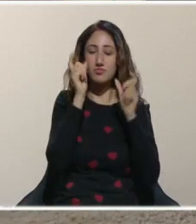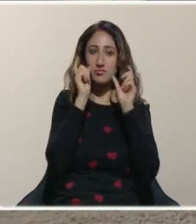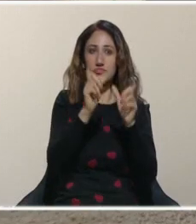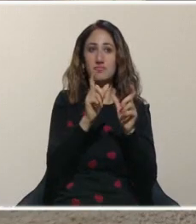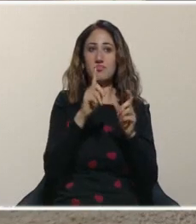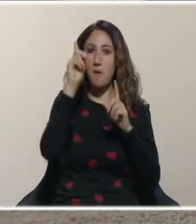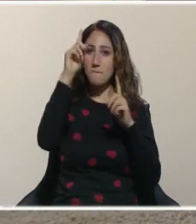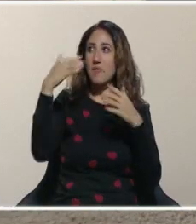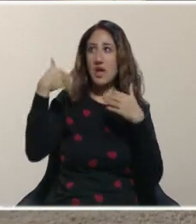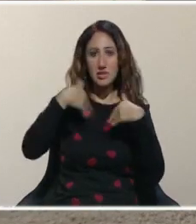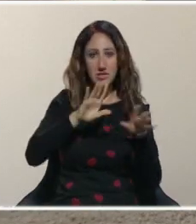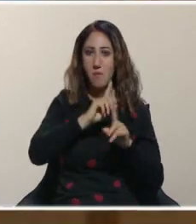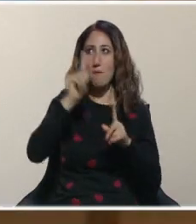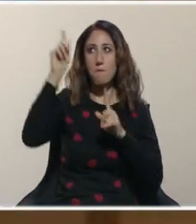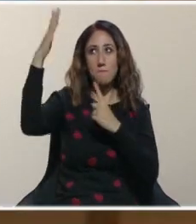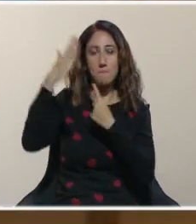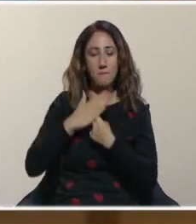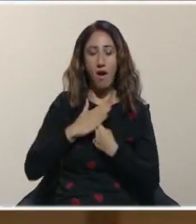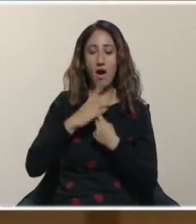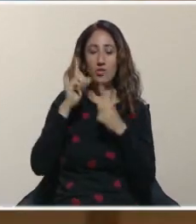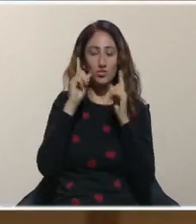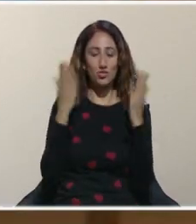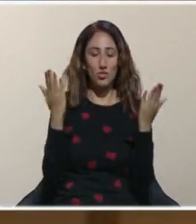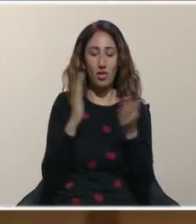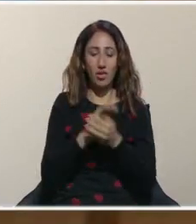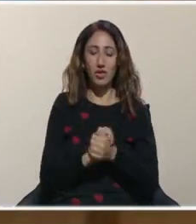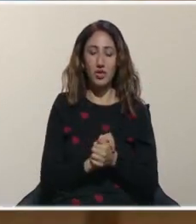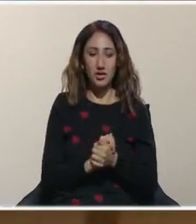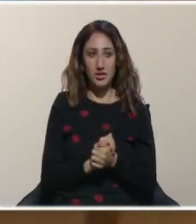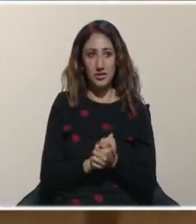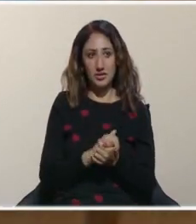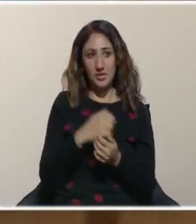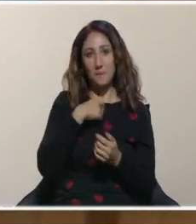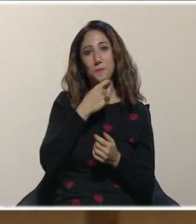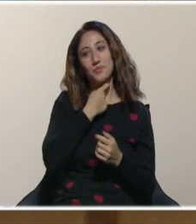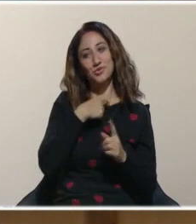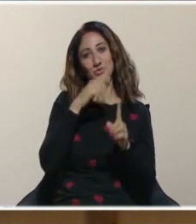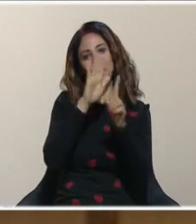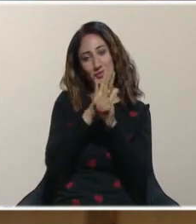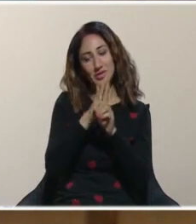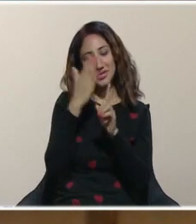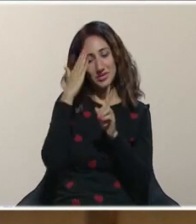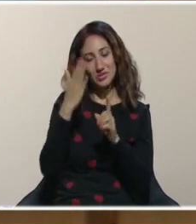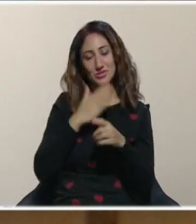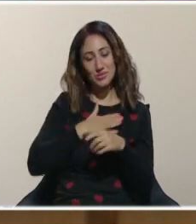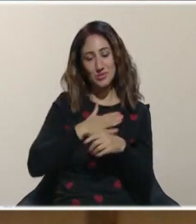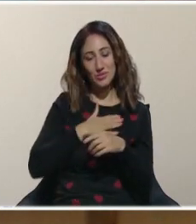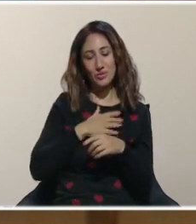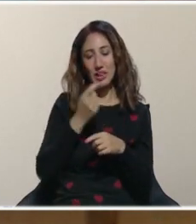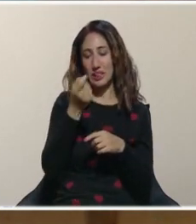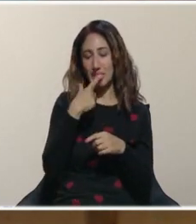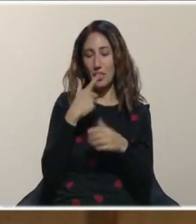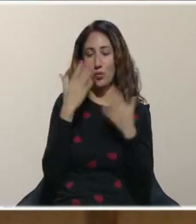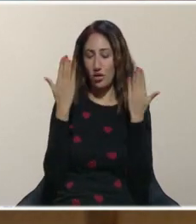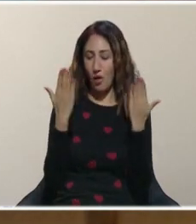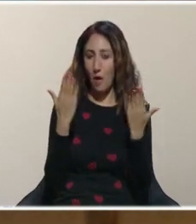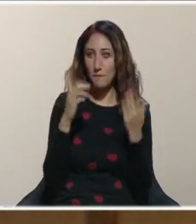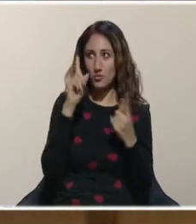مش هيسيبنا في اللي جاي ان شاء اكيد، الله. واحنا معاكم ونضم صوتنا لصوتكم. بشكرك يا دكتور، التوفيق الدواء ليكم اذا